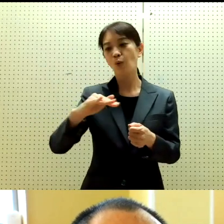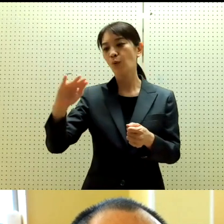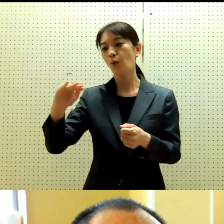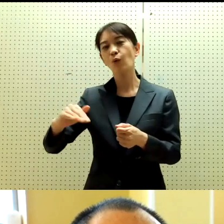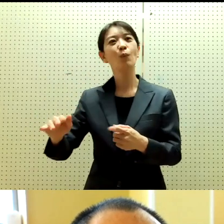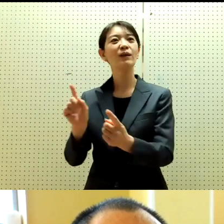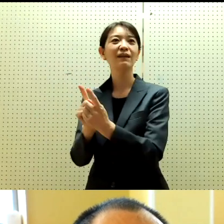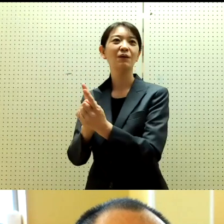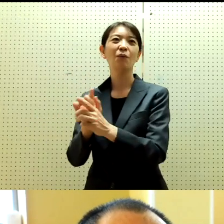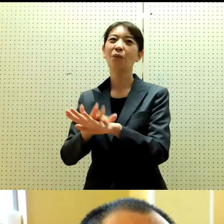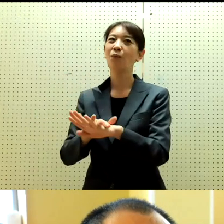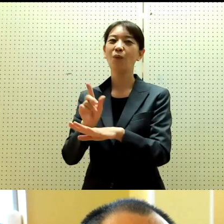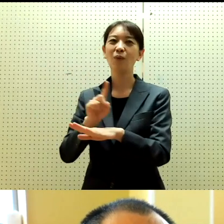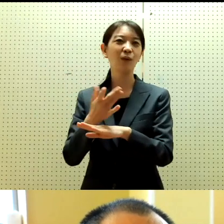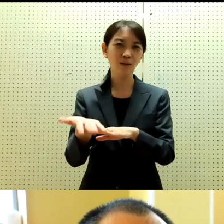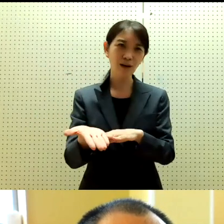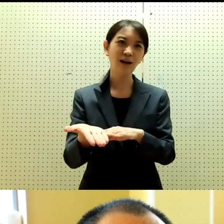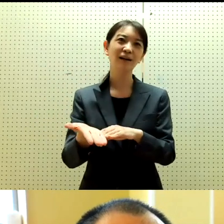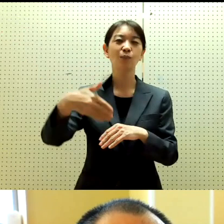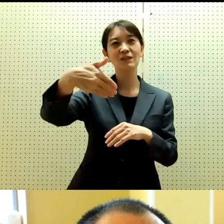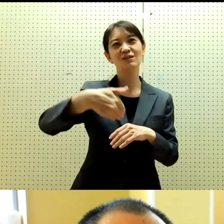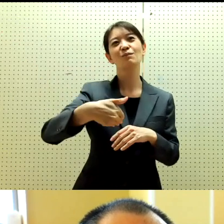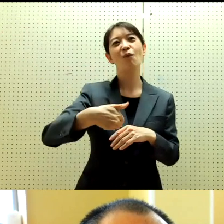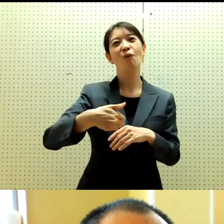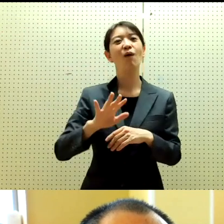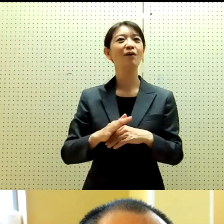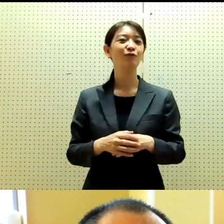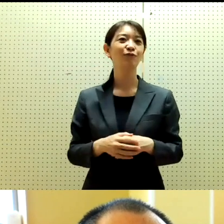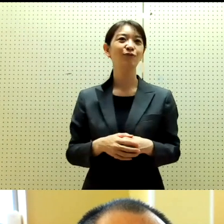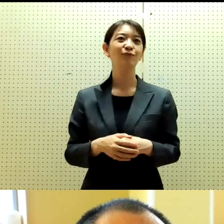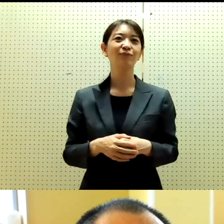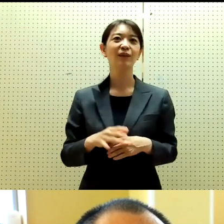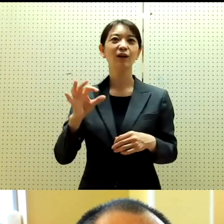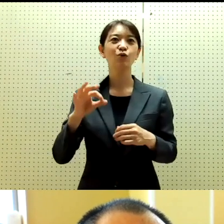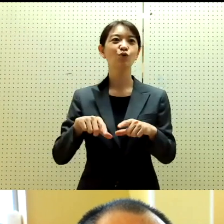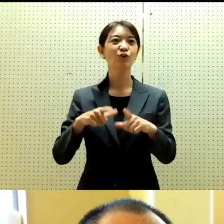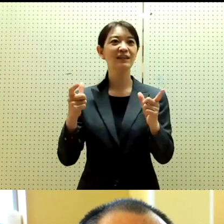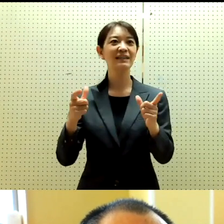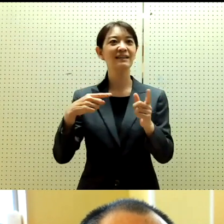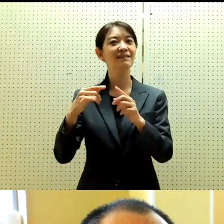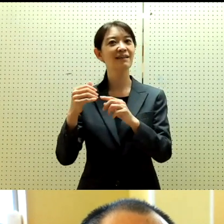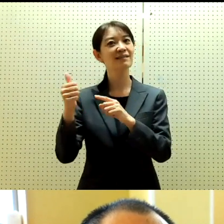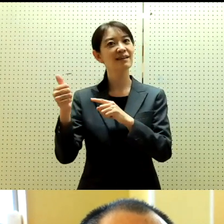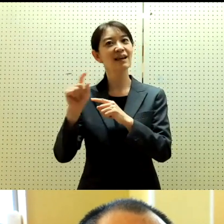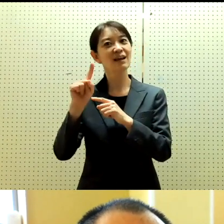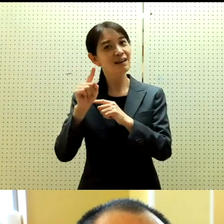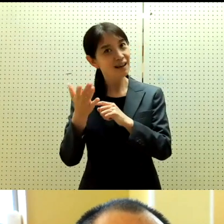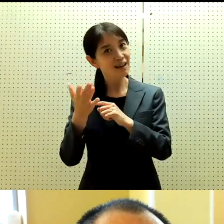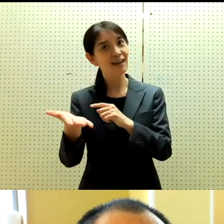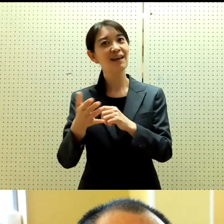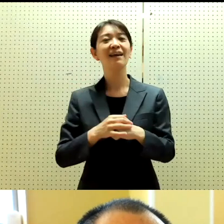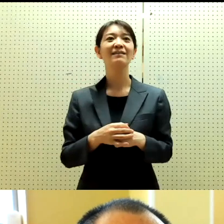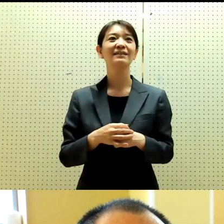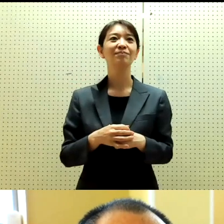っていうご質問が来ておりますが、鈴木先生、何か先ほどの付け加えのようなこ